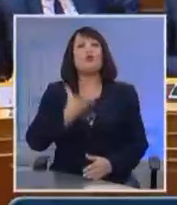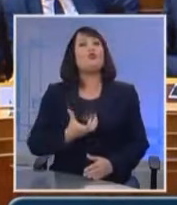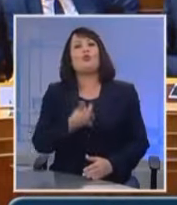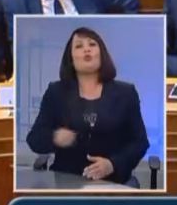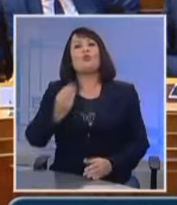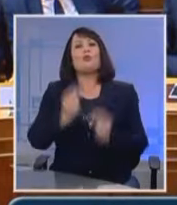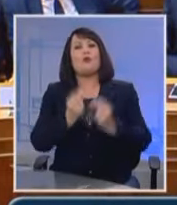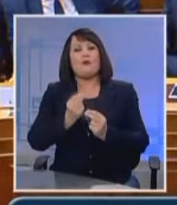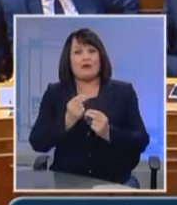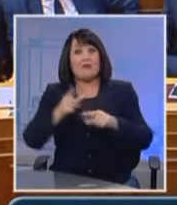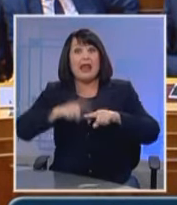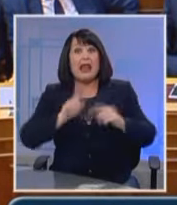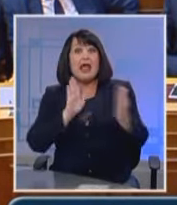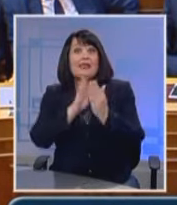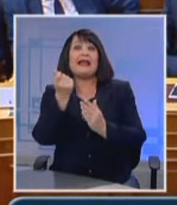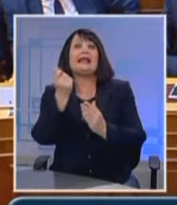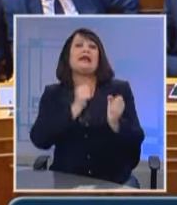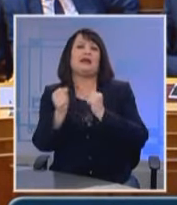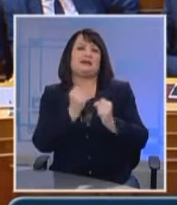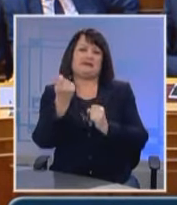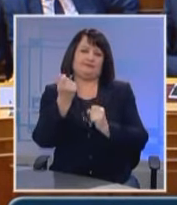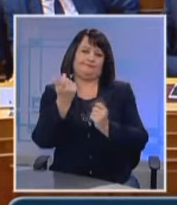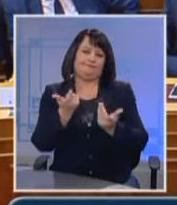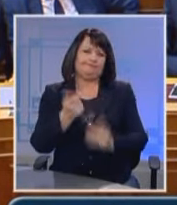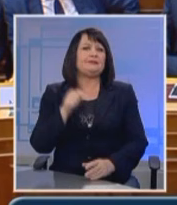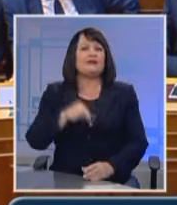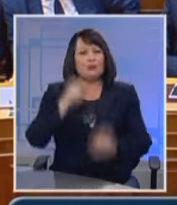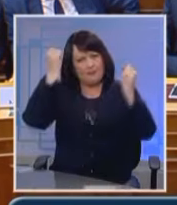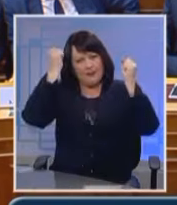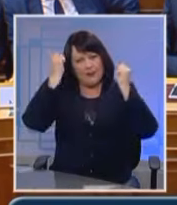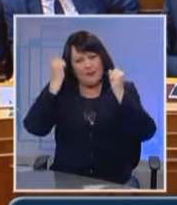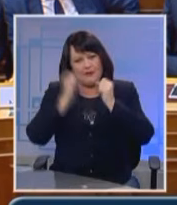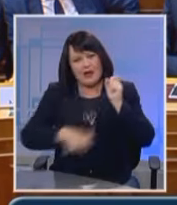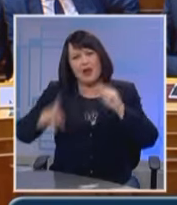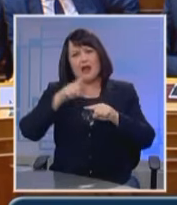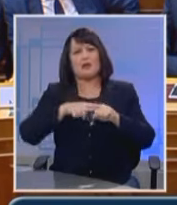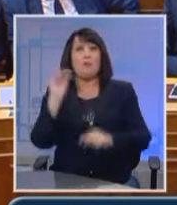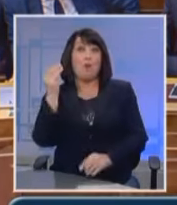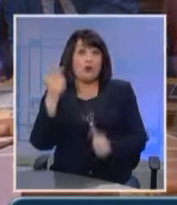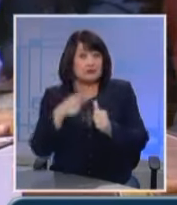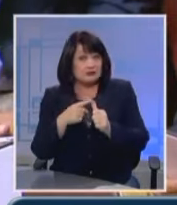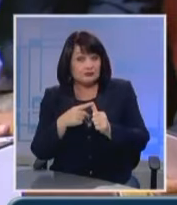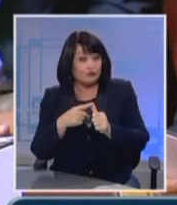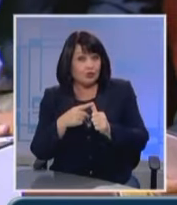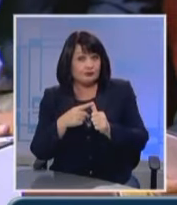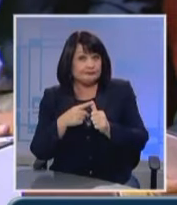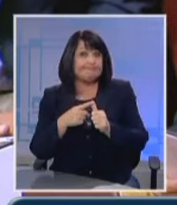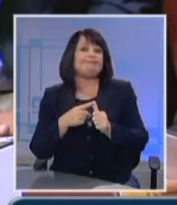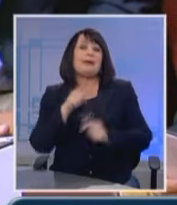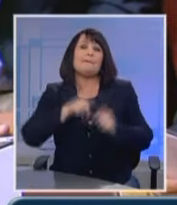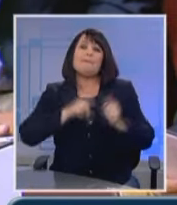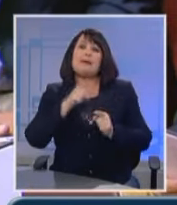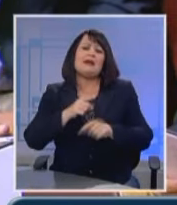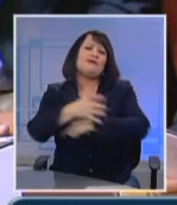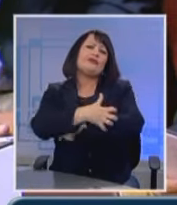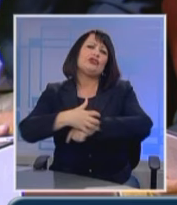που αντιμετωπίζει σήμερα η Ελλάδα είναι η οικονομική κρίση, η οποία πλήττει το μεγαλύτερο μέρος του ελληνικού πολιτισμού και οθώντας μεγάλα τμήματα του πληθυσμού